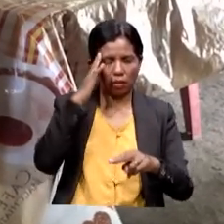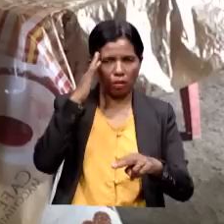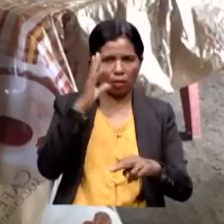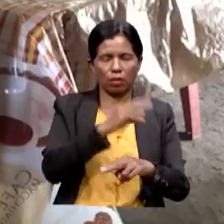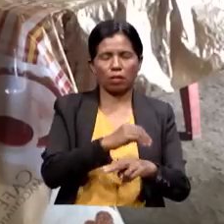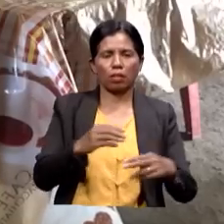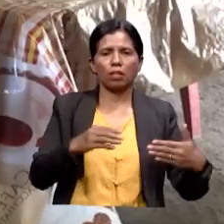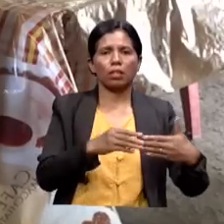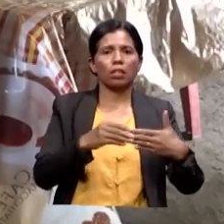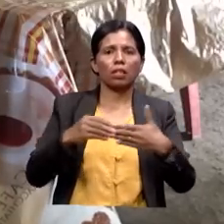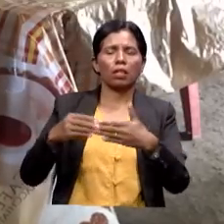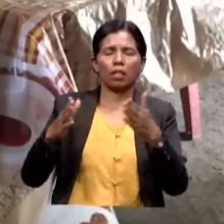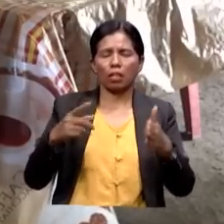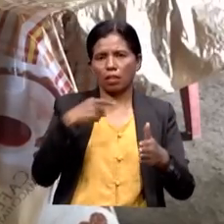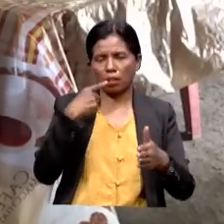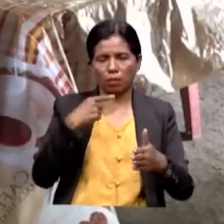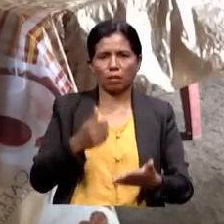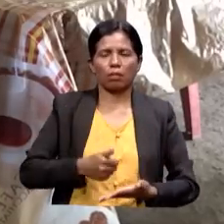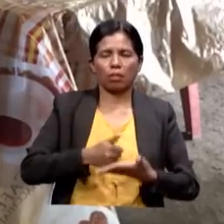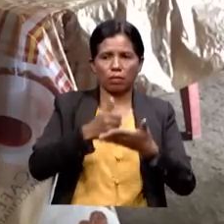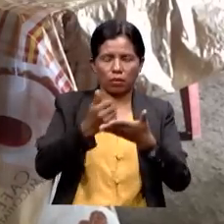ukunain, selos mak ato tau matan basira.